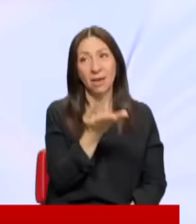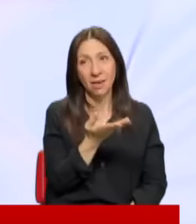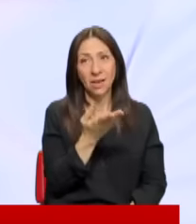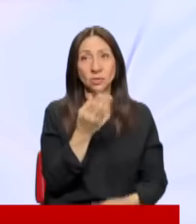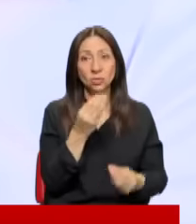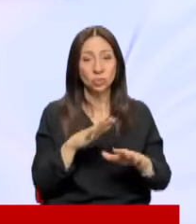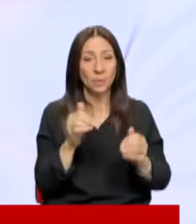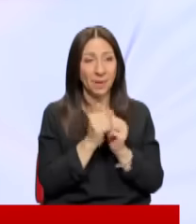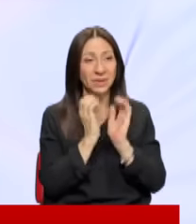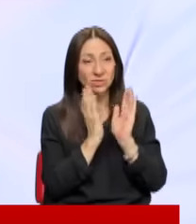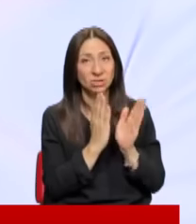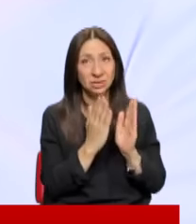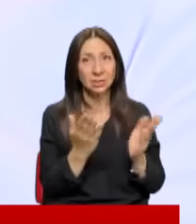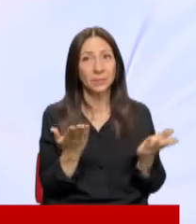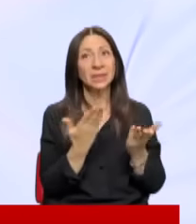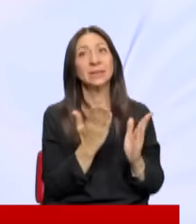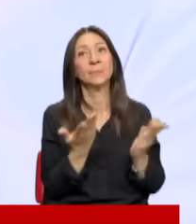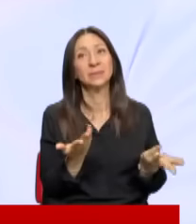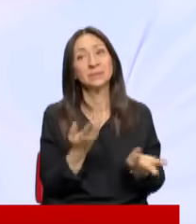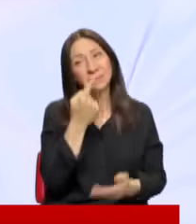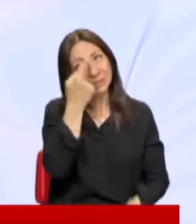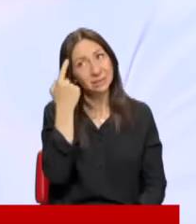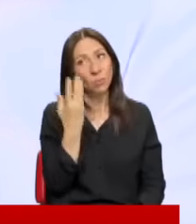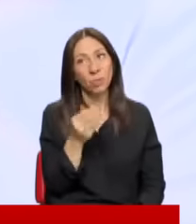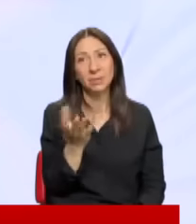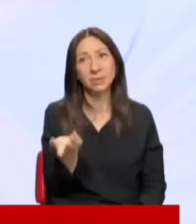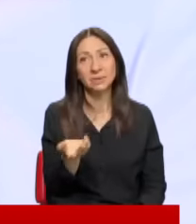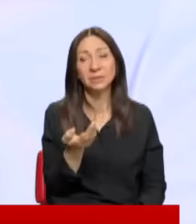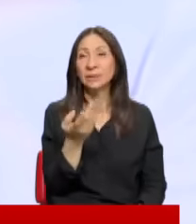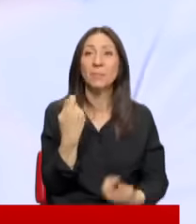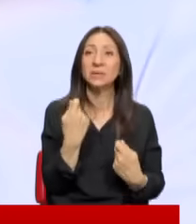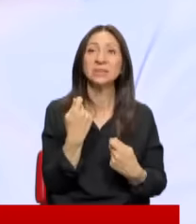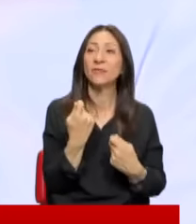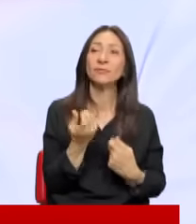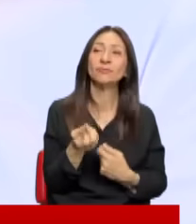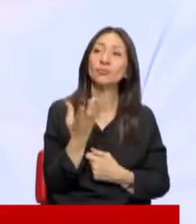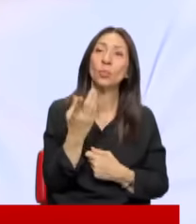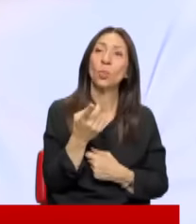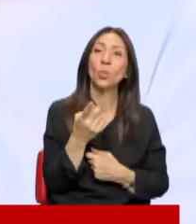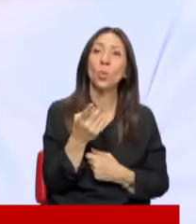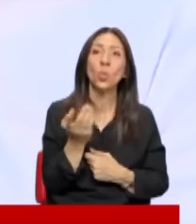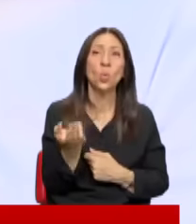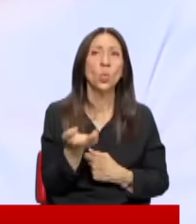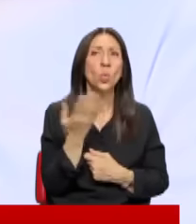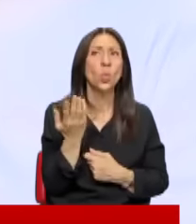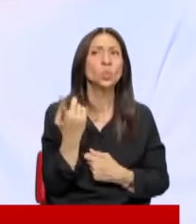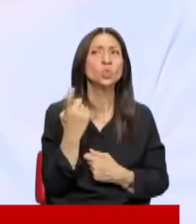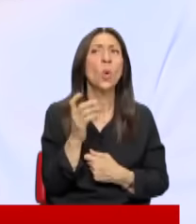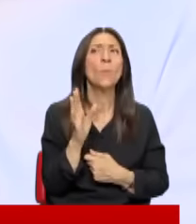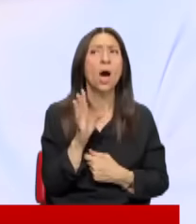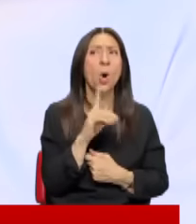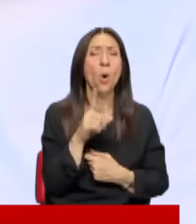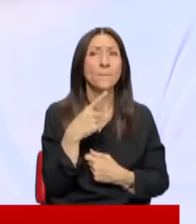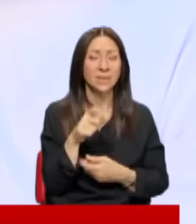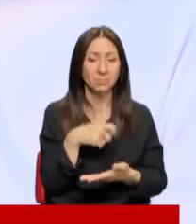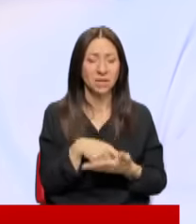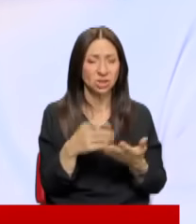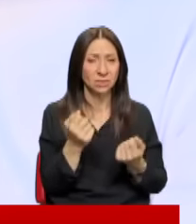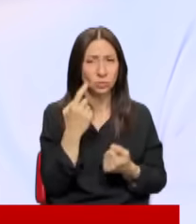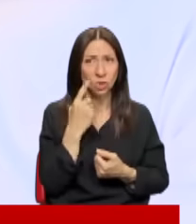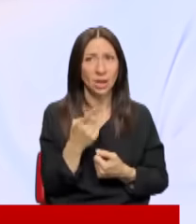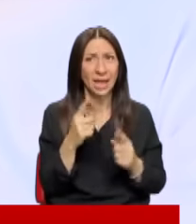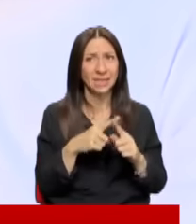Çocuklarla beraber gidecektik ama işte gidemedik, bir nasip olmadı. Ne kadar masraf çıkıyor gittiğinizde? Oo, onu hiç sorma. 10 bin lira maaş aldığımıza